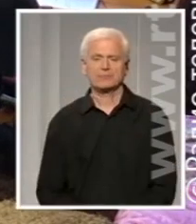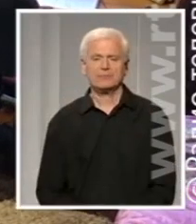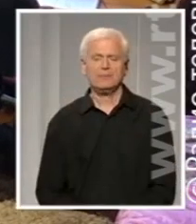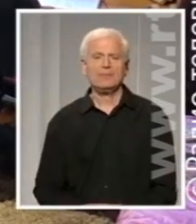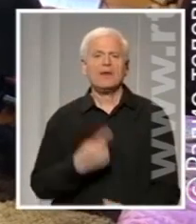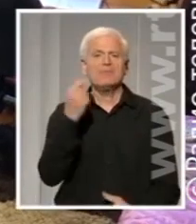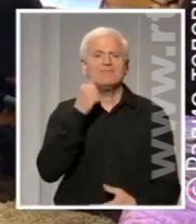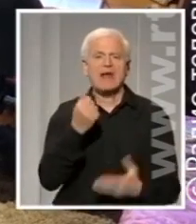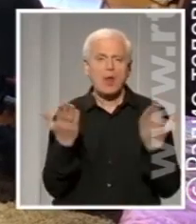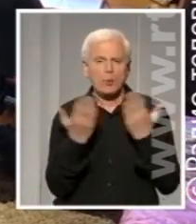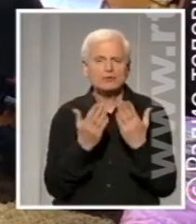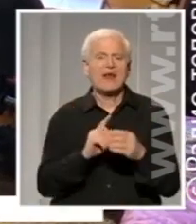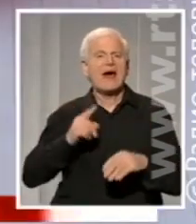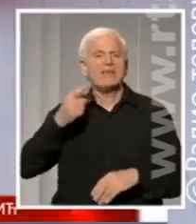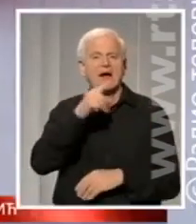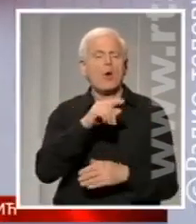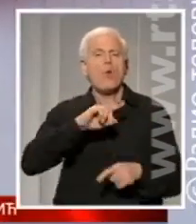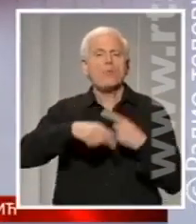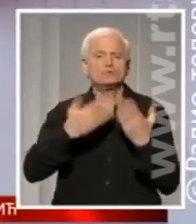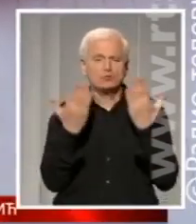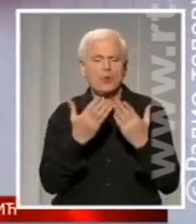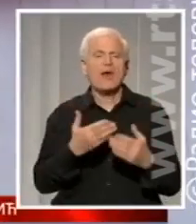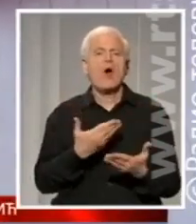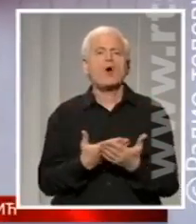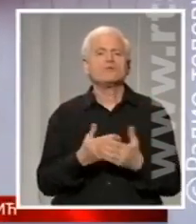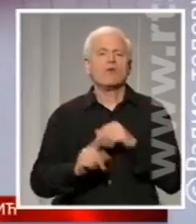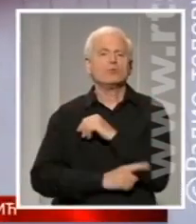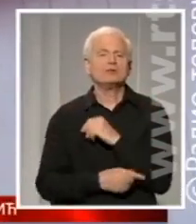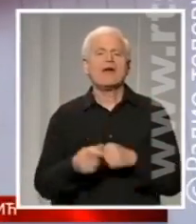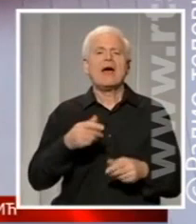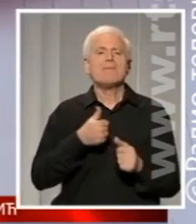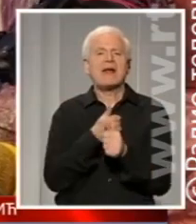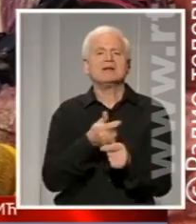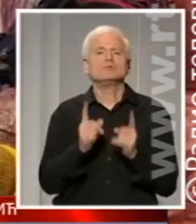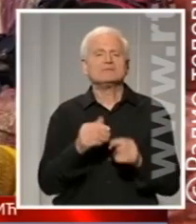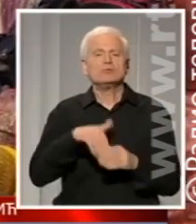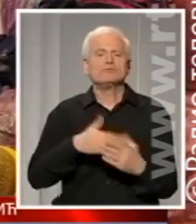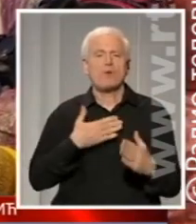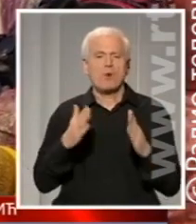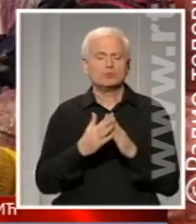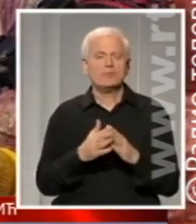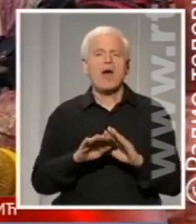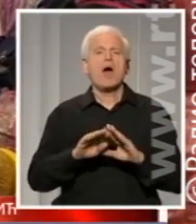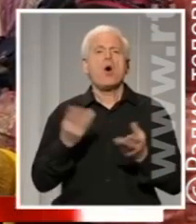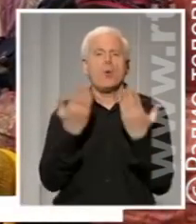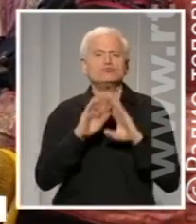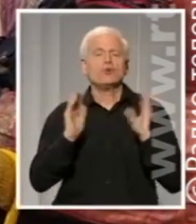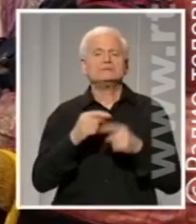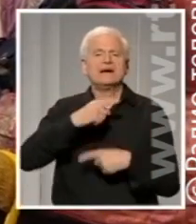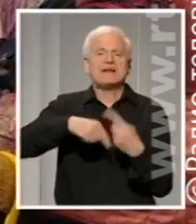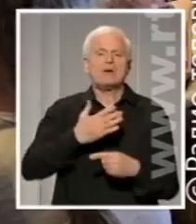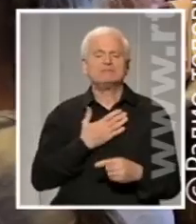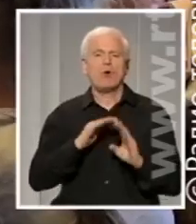Prvog dana učenja na daljinu umesto u školama, osnovci širom naše zemlje nastavu su pratili u svojim domovima. Učionice su zamenjene sobama,